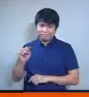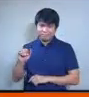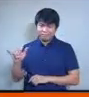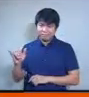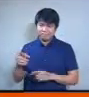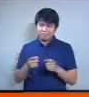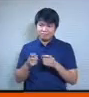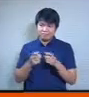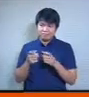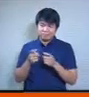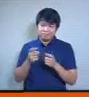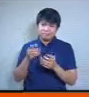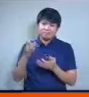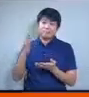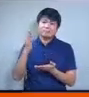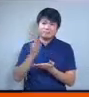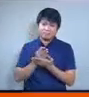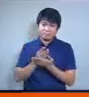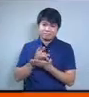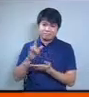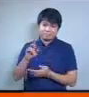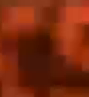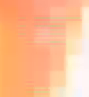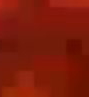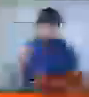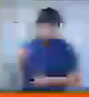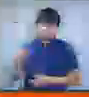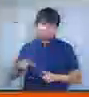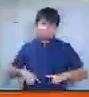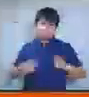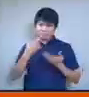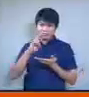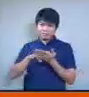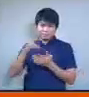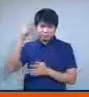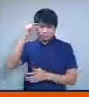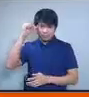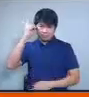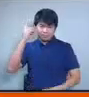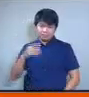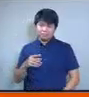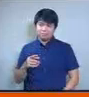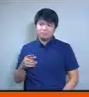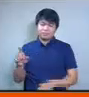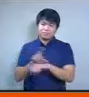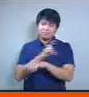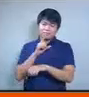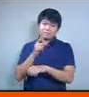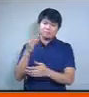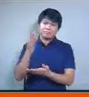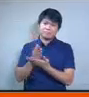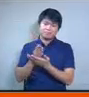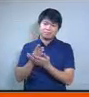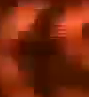ang operasyon sa NAIA ipinatigil muna. May live report doon si Gerard de la Peña. Gerard, matatagalan pa ba yung tigil operasyon